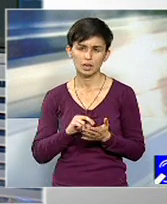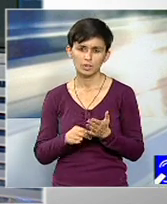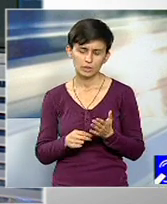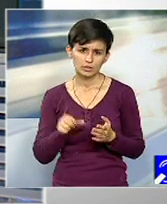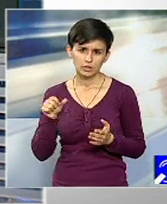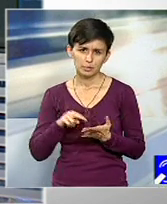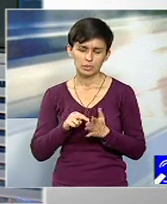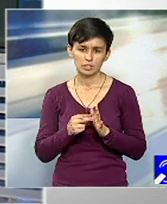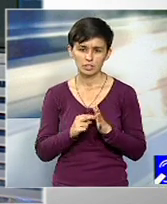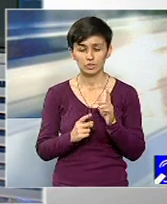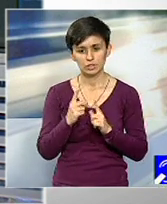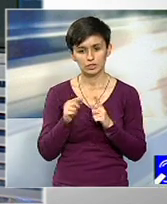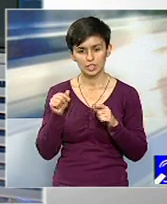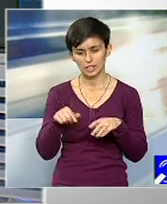acord